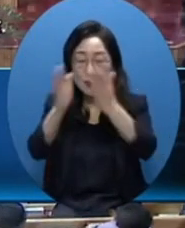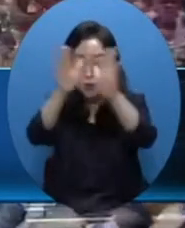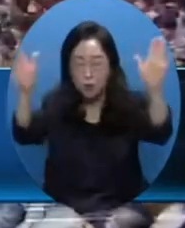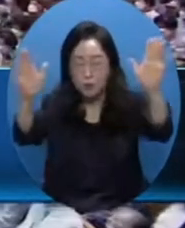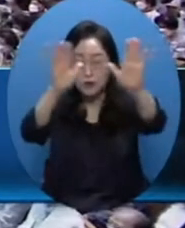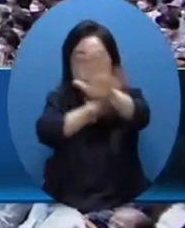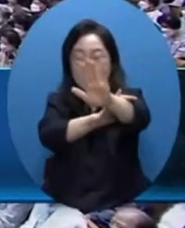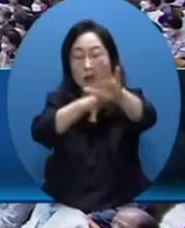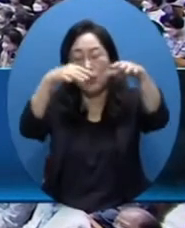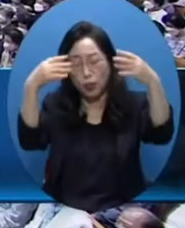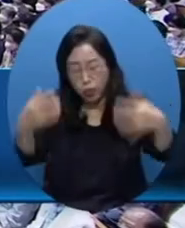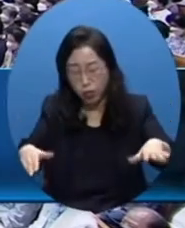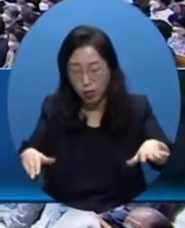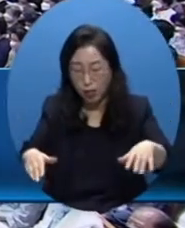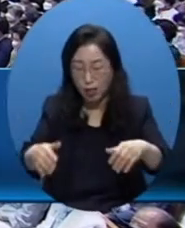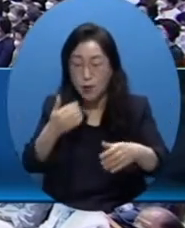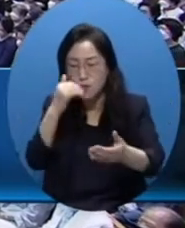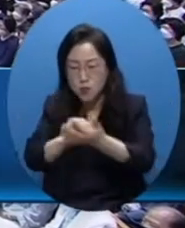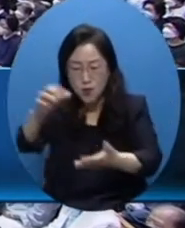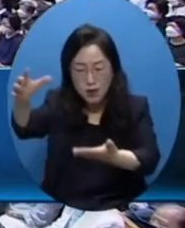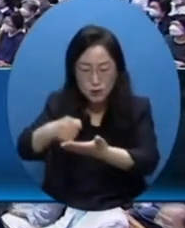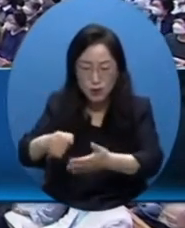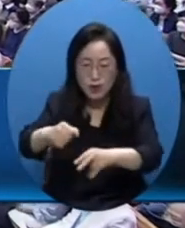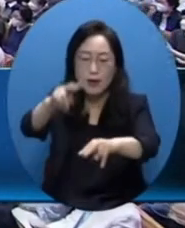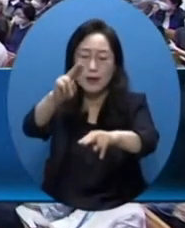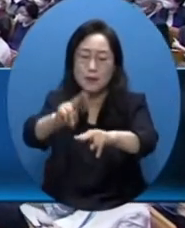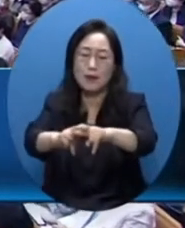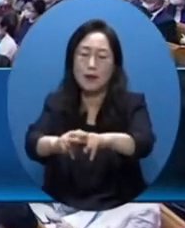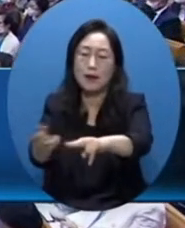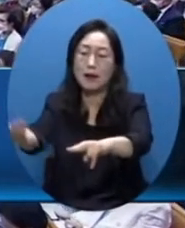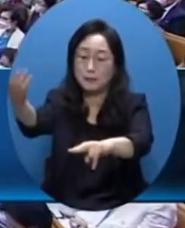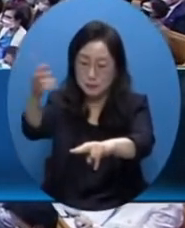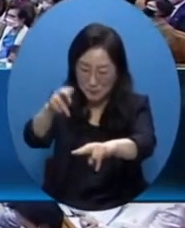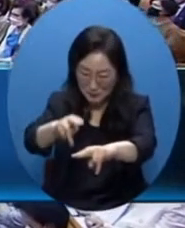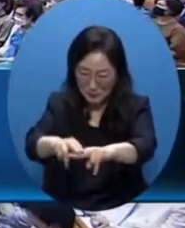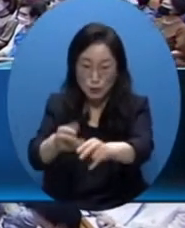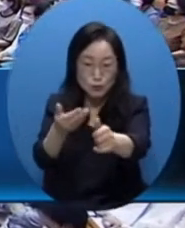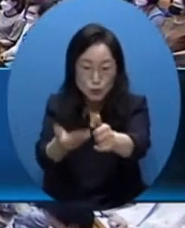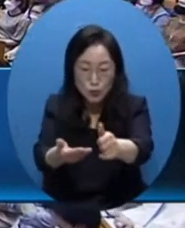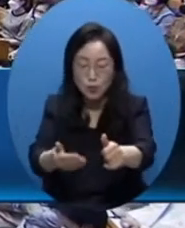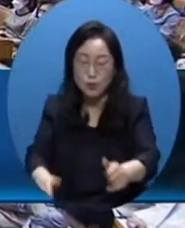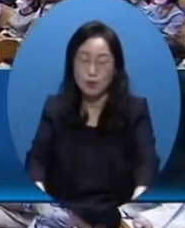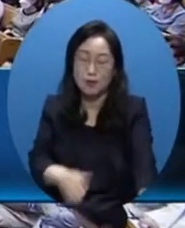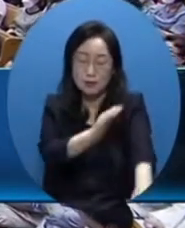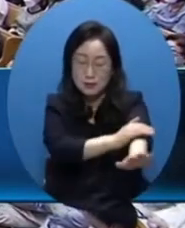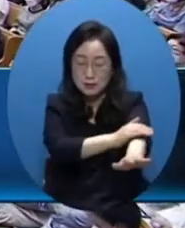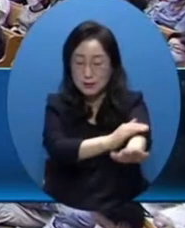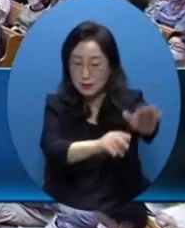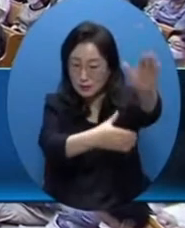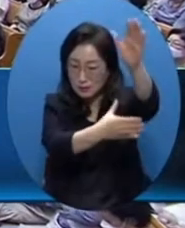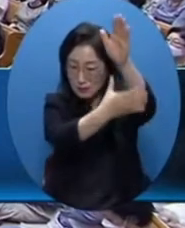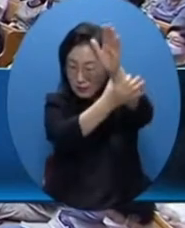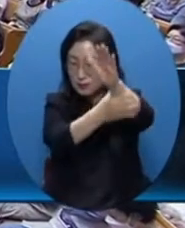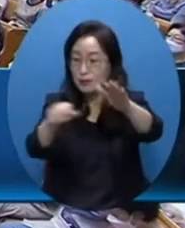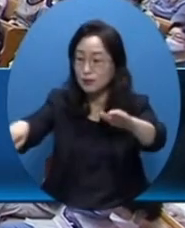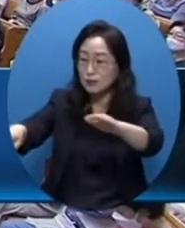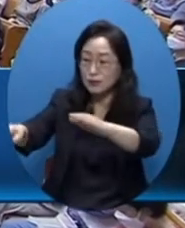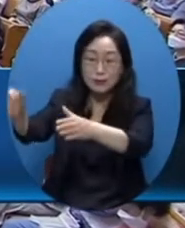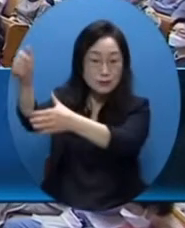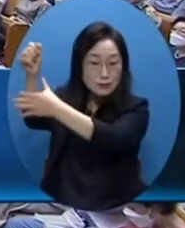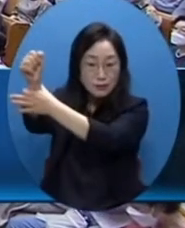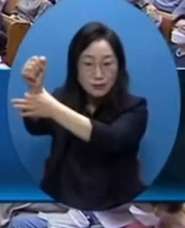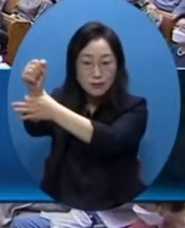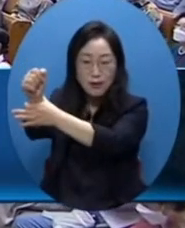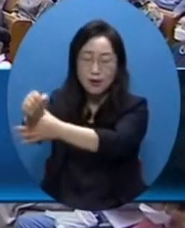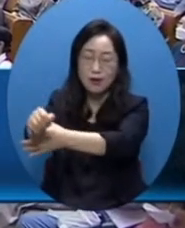팔이 피곤함에 그들이 돌을 가져다가 모세의 아래에 놓아 그가 그 위에 앉게 하고 아론과 우리 한 사람은 이쪽에서 한 사람은 저쪽에서